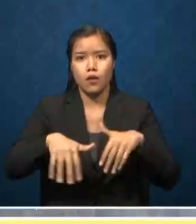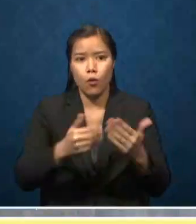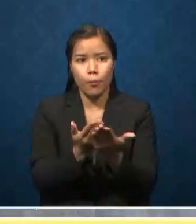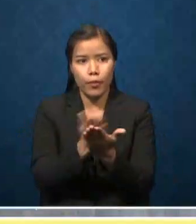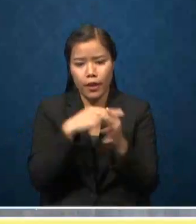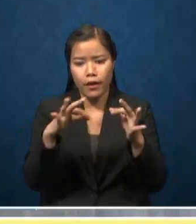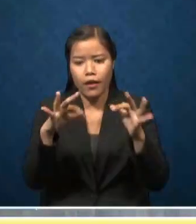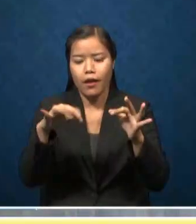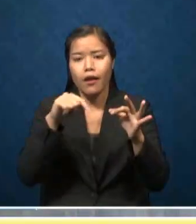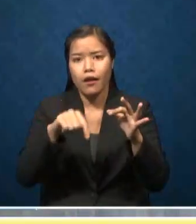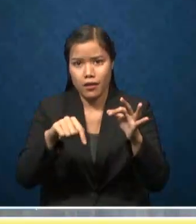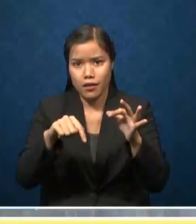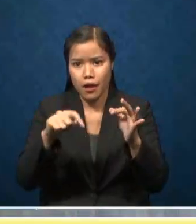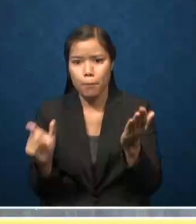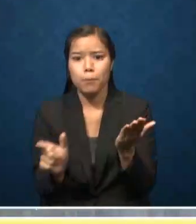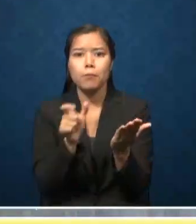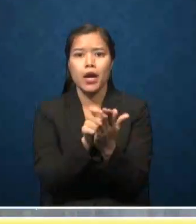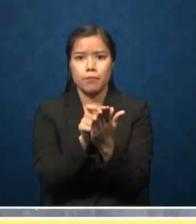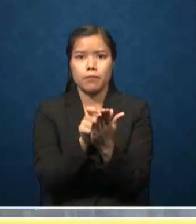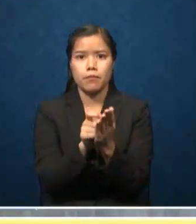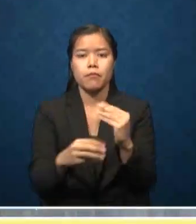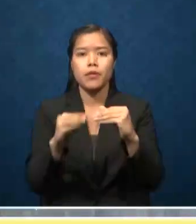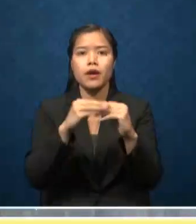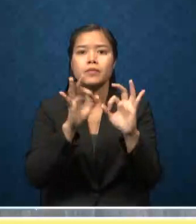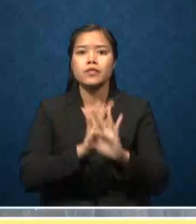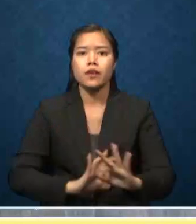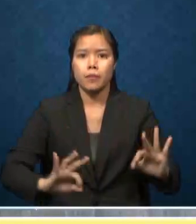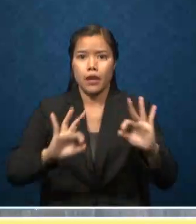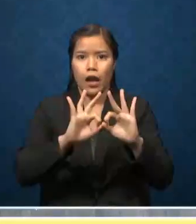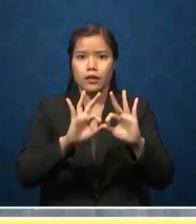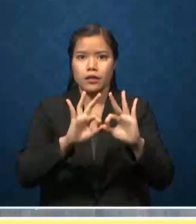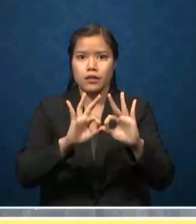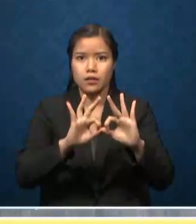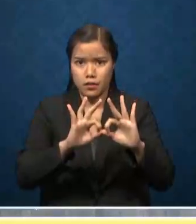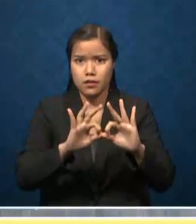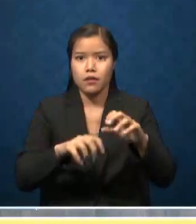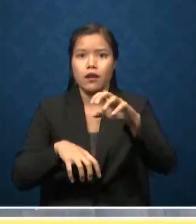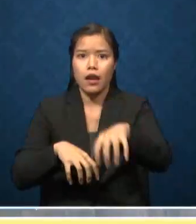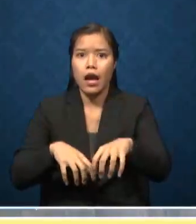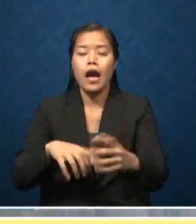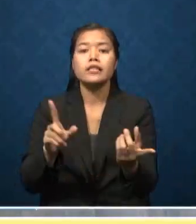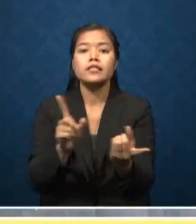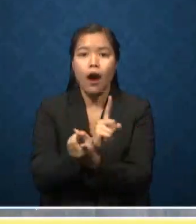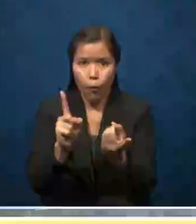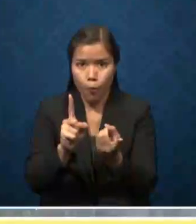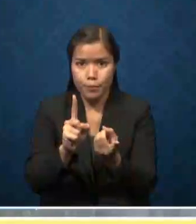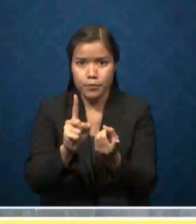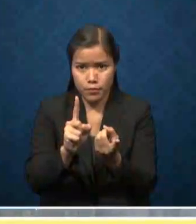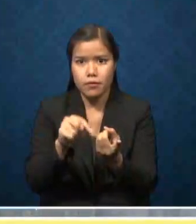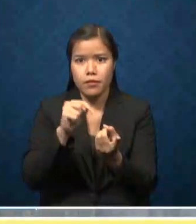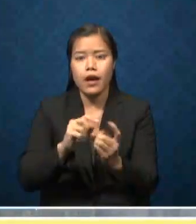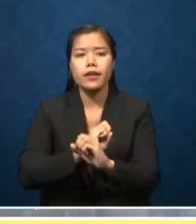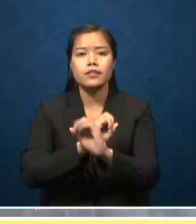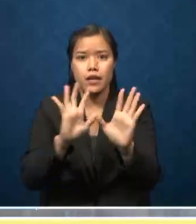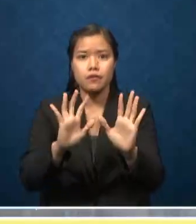ท่านกรุณาเติมความสำคัญของภาคประชาสังคมคนละอันกับภาคเอกชนนะครับให้ชัดขึ้นหน่อยได้ไหม